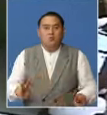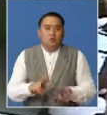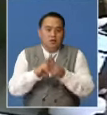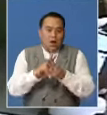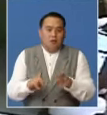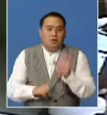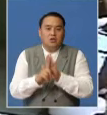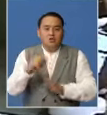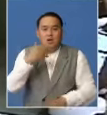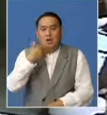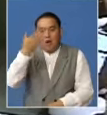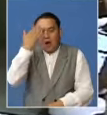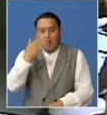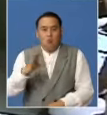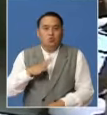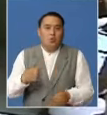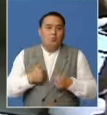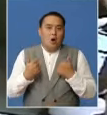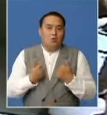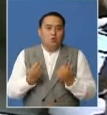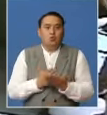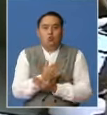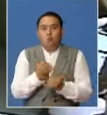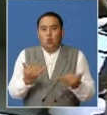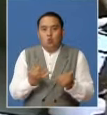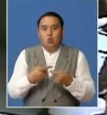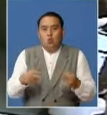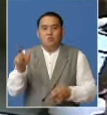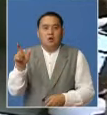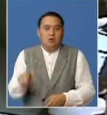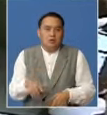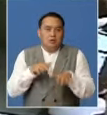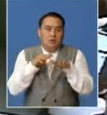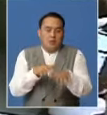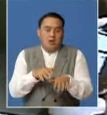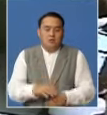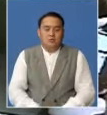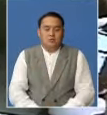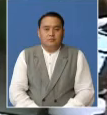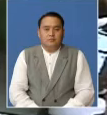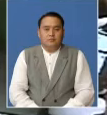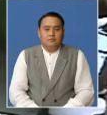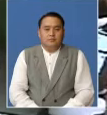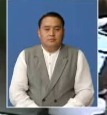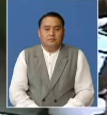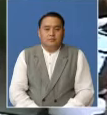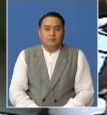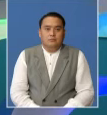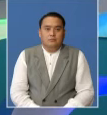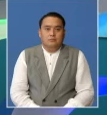Нур-Султане в начале лета, когда мужчина, пытавшийся получить услугу за другого человека, также напал на сотрудника.